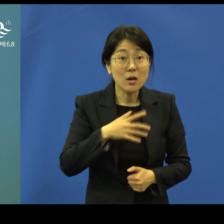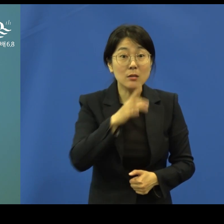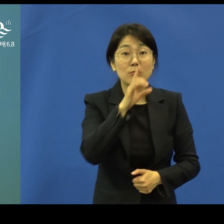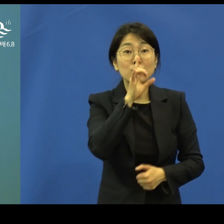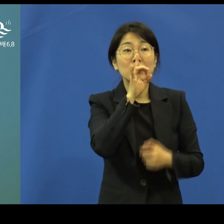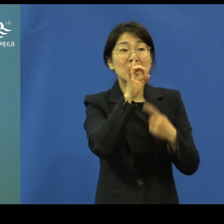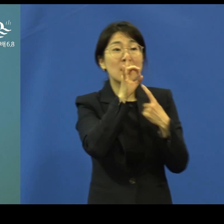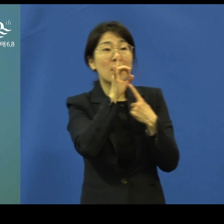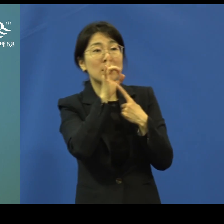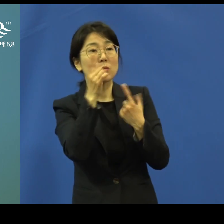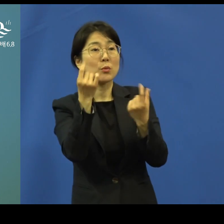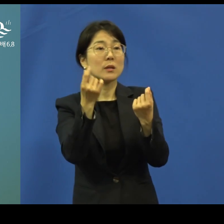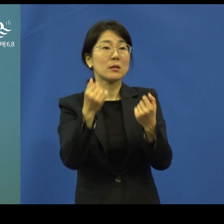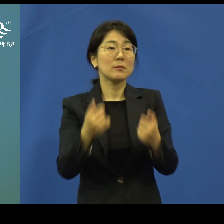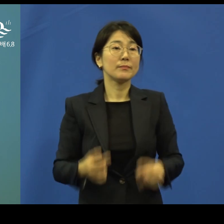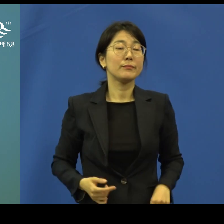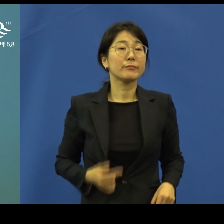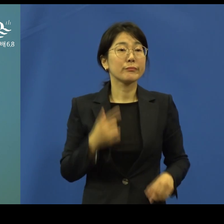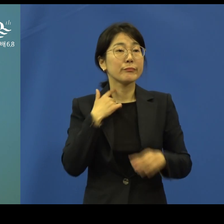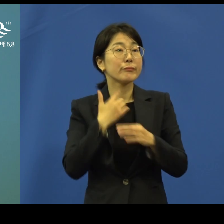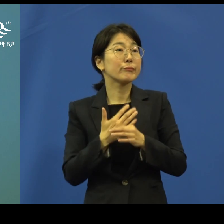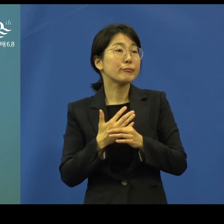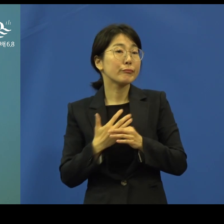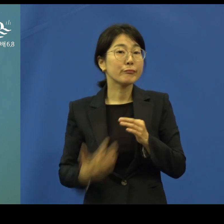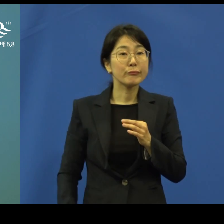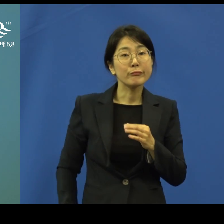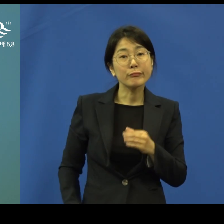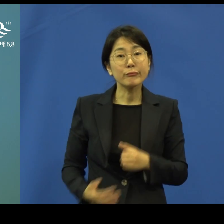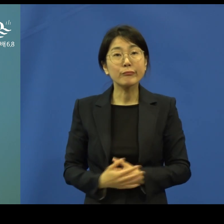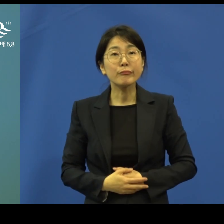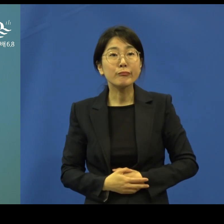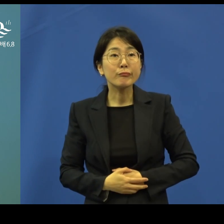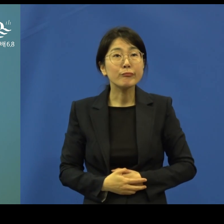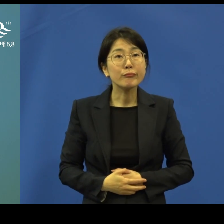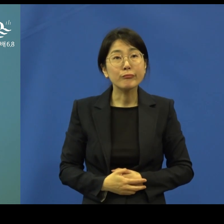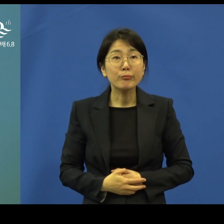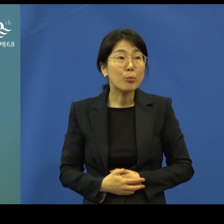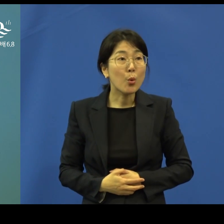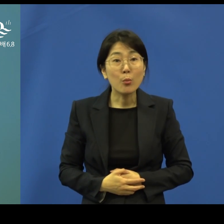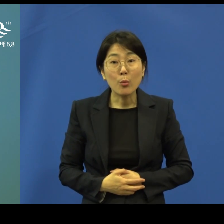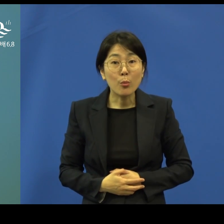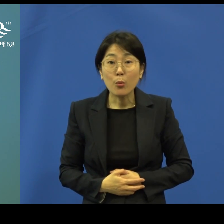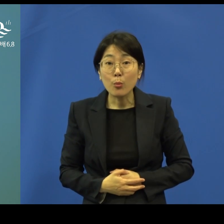그분을 위하여 살아가고자 하는 관심도 흥미도 에너지도 없는